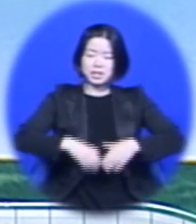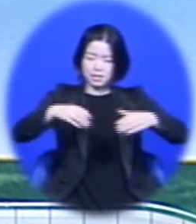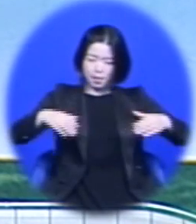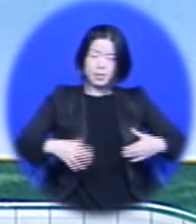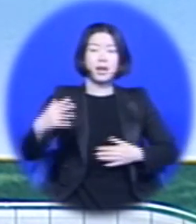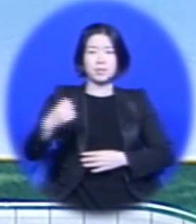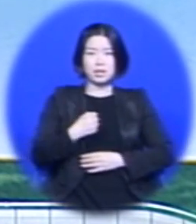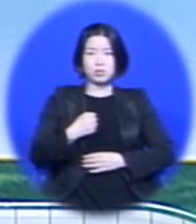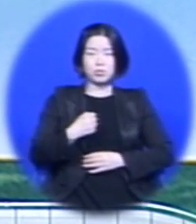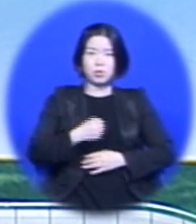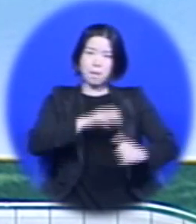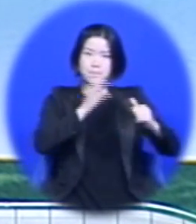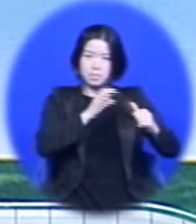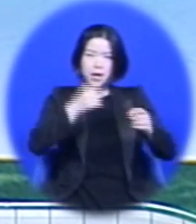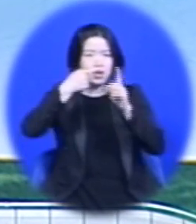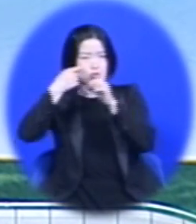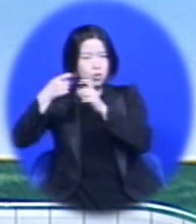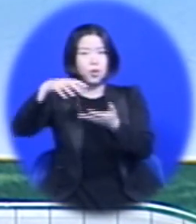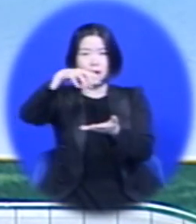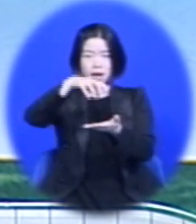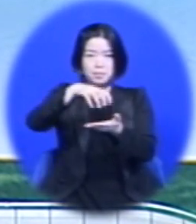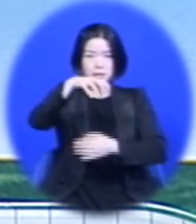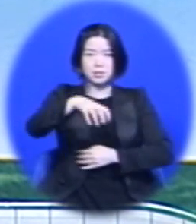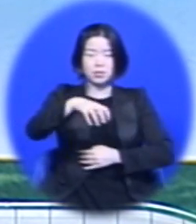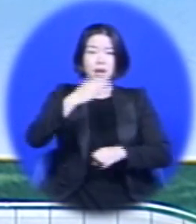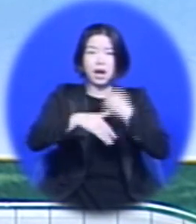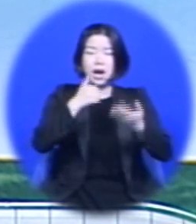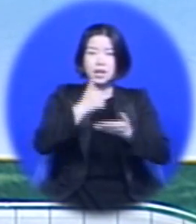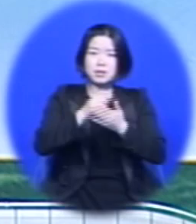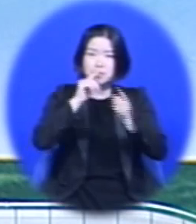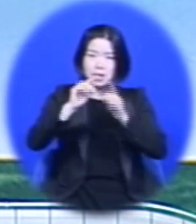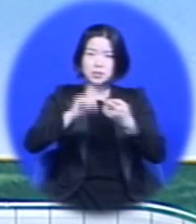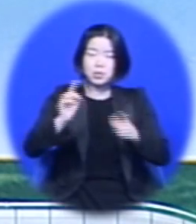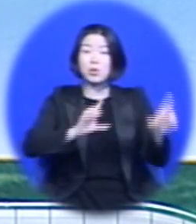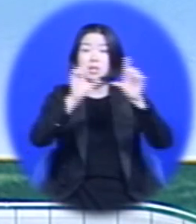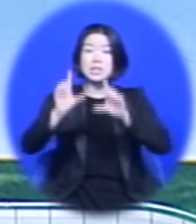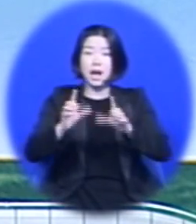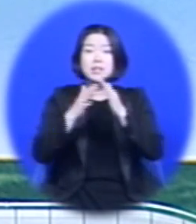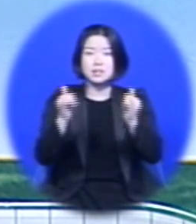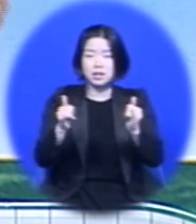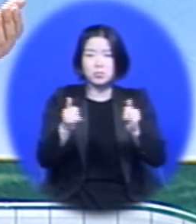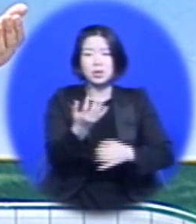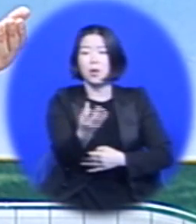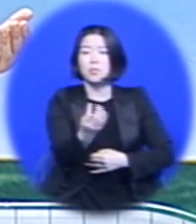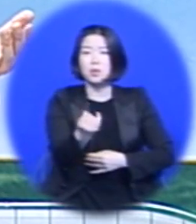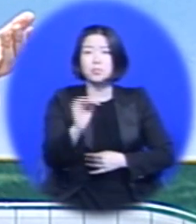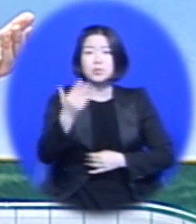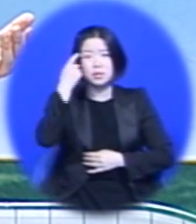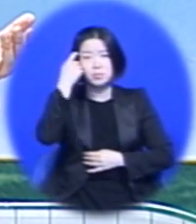가지고 핍박이나 유혹 앞에서 하나님의 말씀대로 사시는 분들이 몇 분